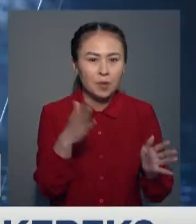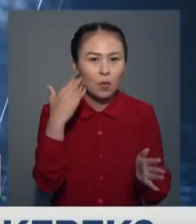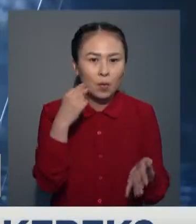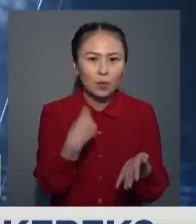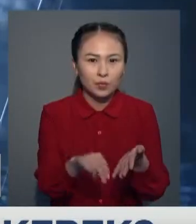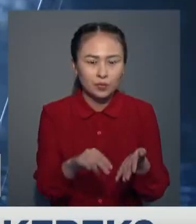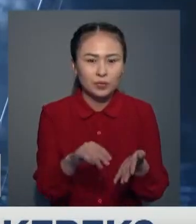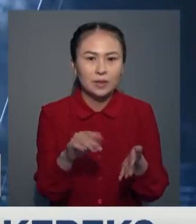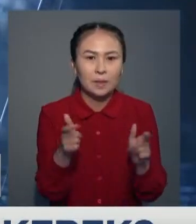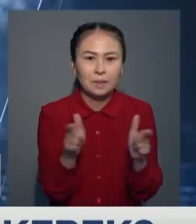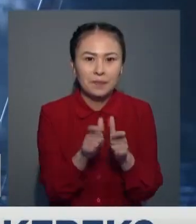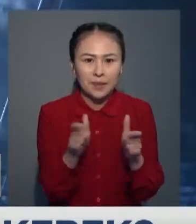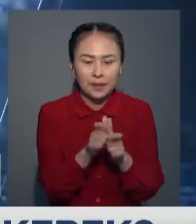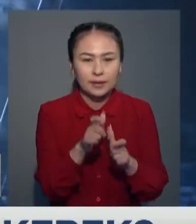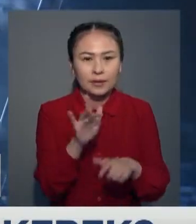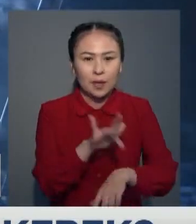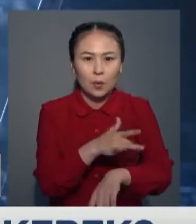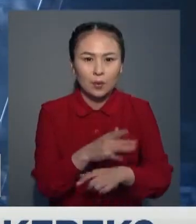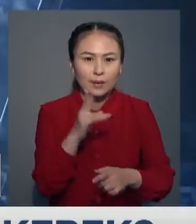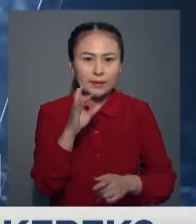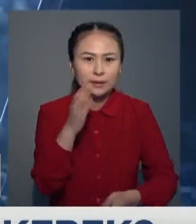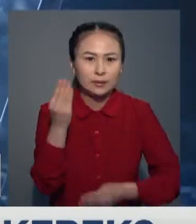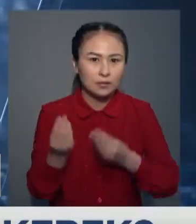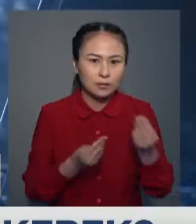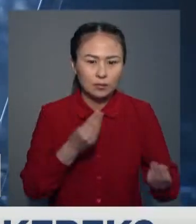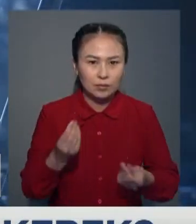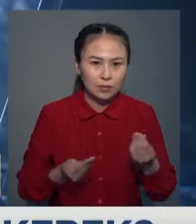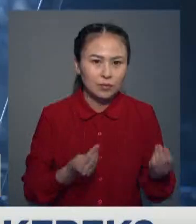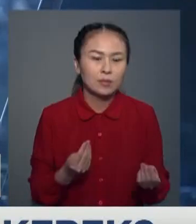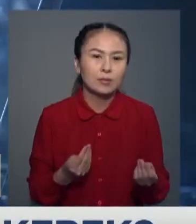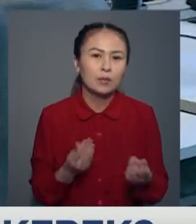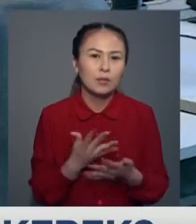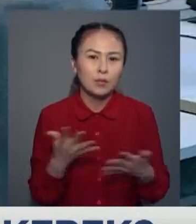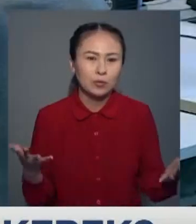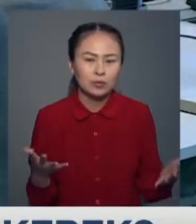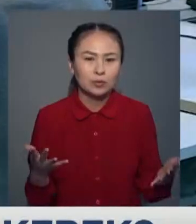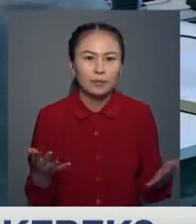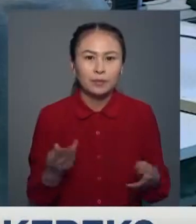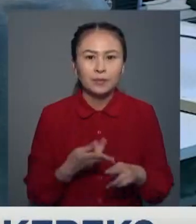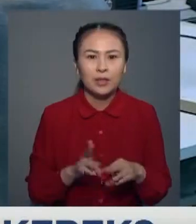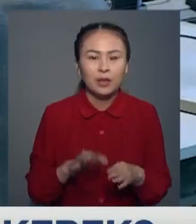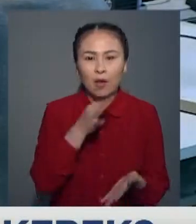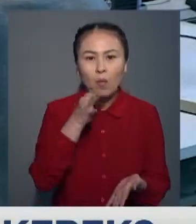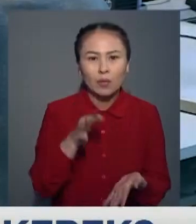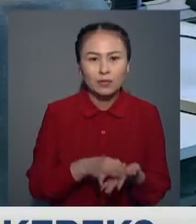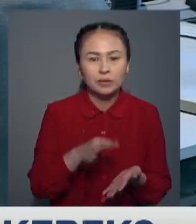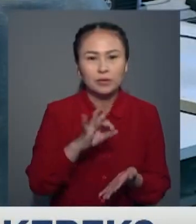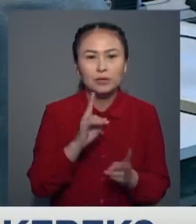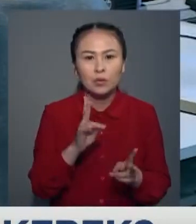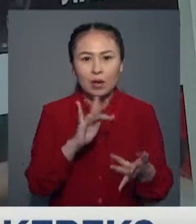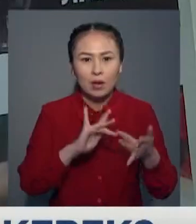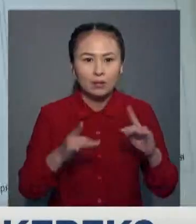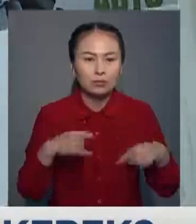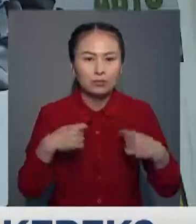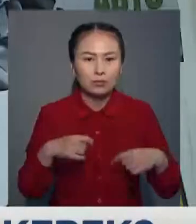алу, сонымен қатар коммуналдық қызметтерге және мәдени іс-шараларға ақы төлеу болып жатады. Жауаптылар еліміздегі электрондық сауданың